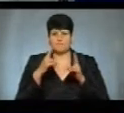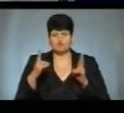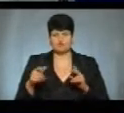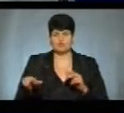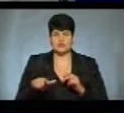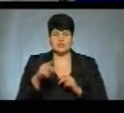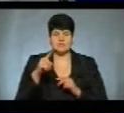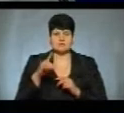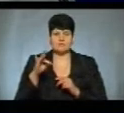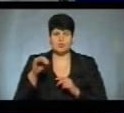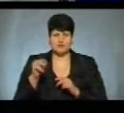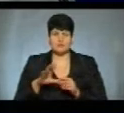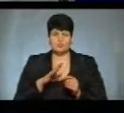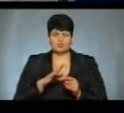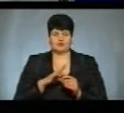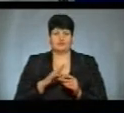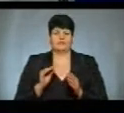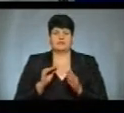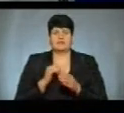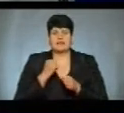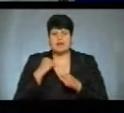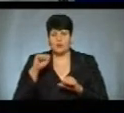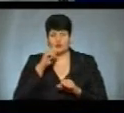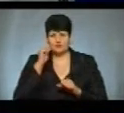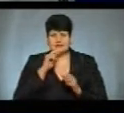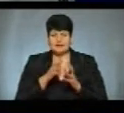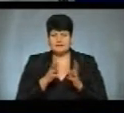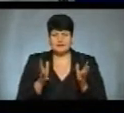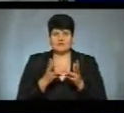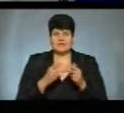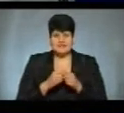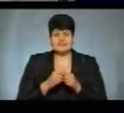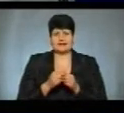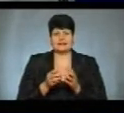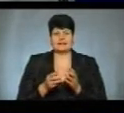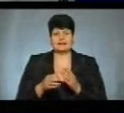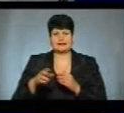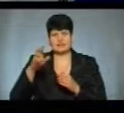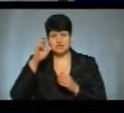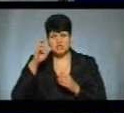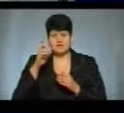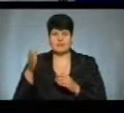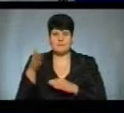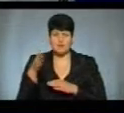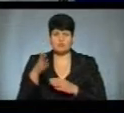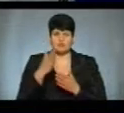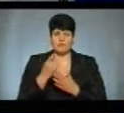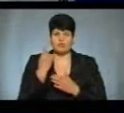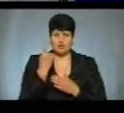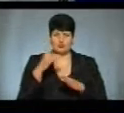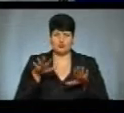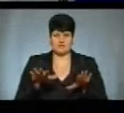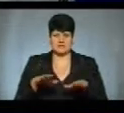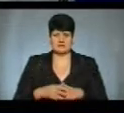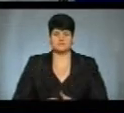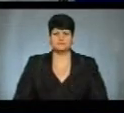Також відбулось встановлення національного рекорду України за найбільшою кількістю державних прапорів, що зібрані в одному місті. Детальніше про це у